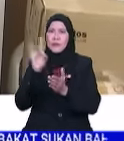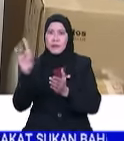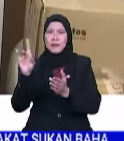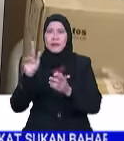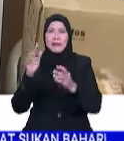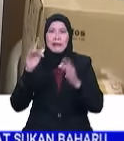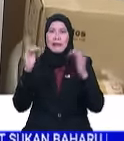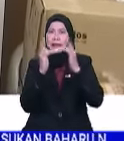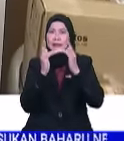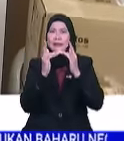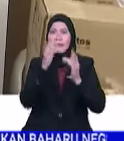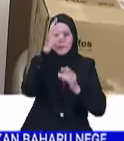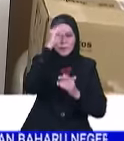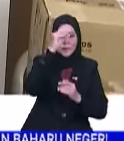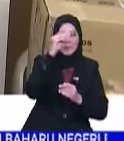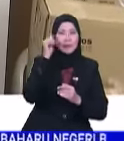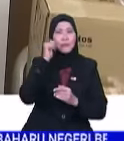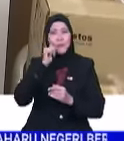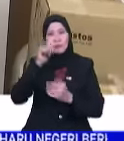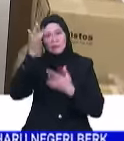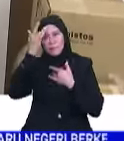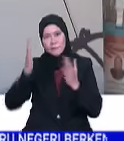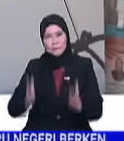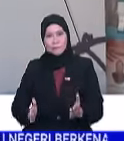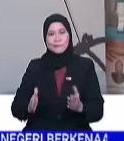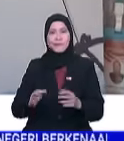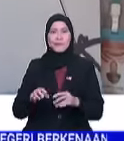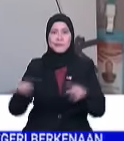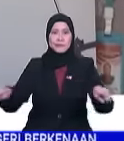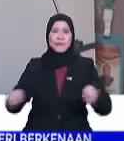menempatkan pesakit lelaki dan juga pesakit perempuan.